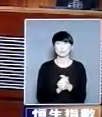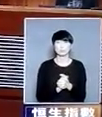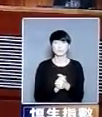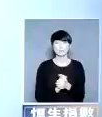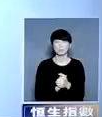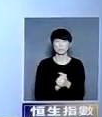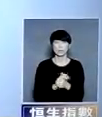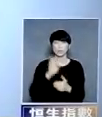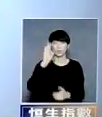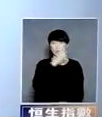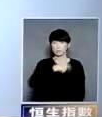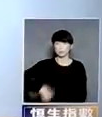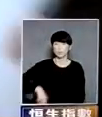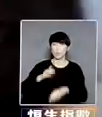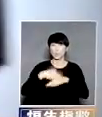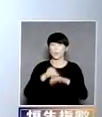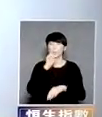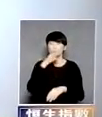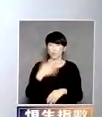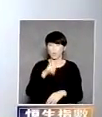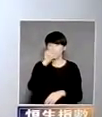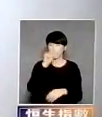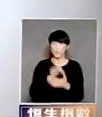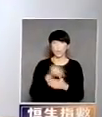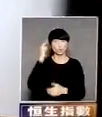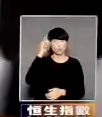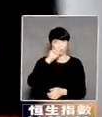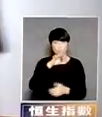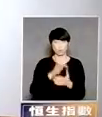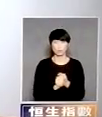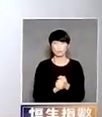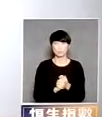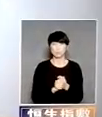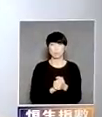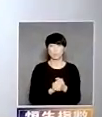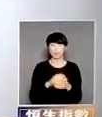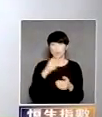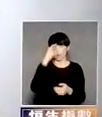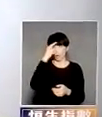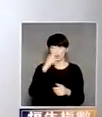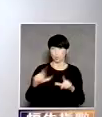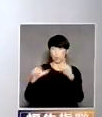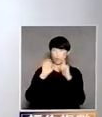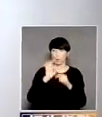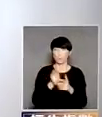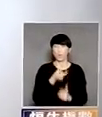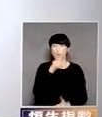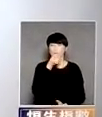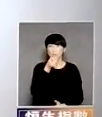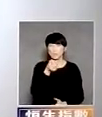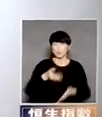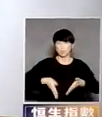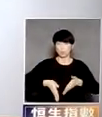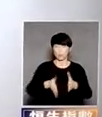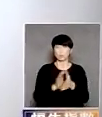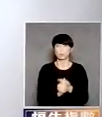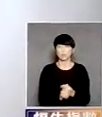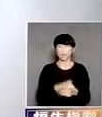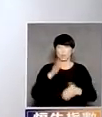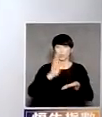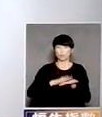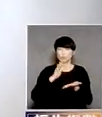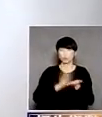范委员会刚才已经提出了你了。 主席，我想讲梁振英没有答到问题，一带一路奖学基金就是赤裸裸出卖